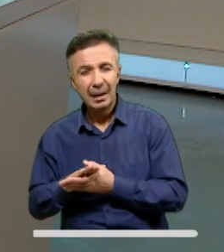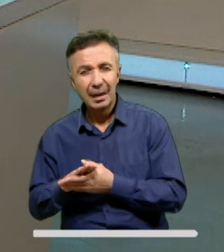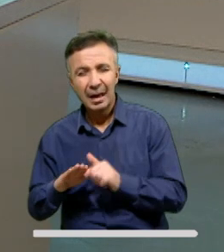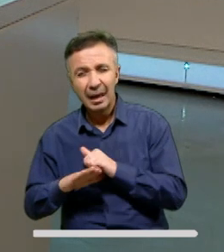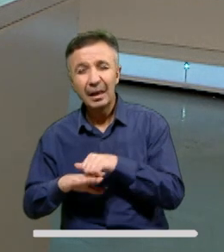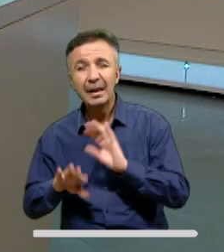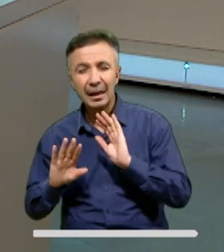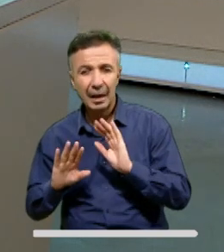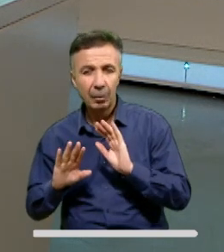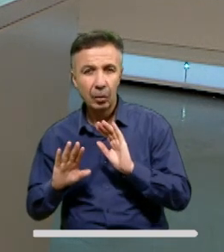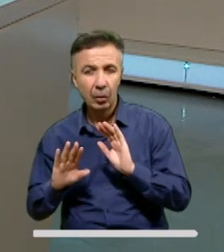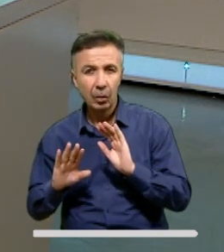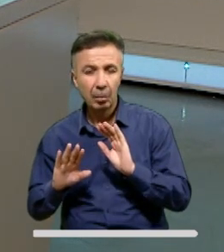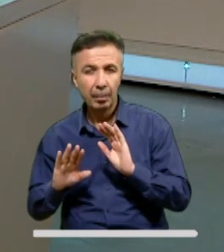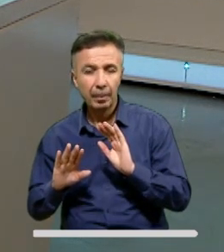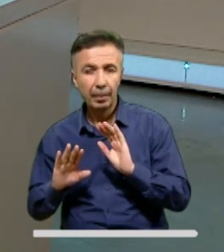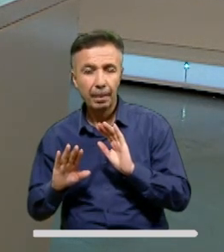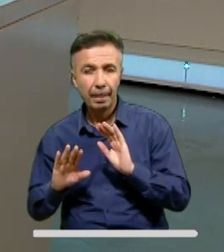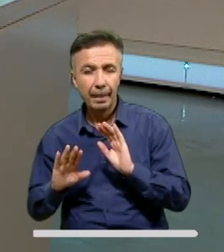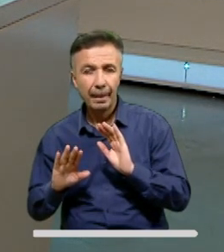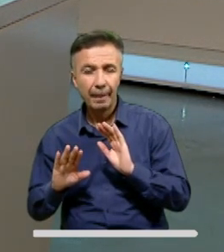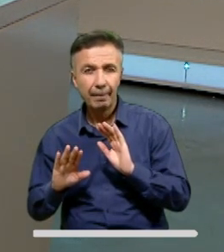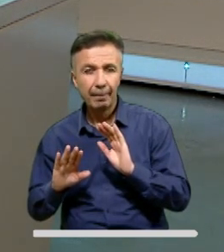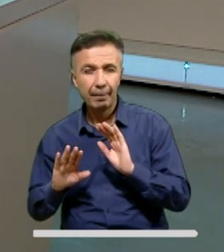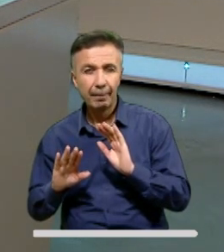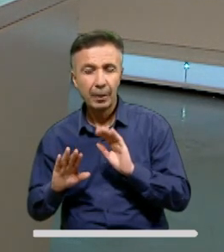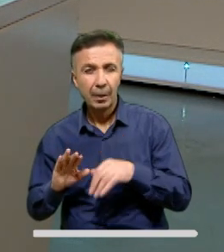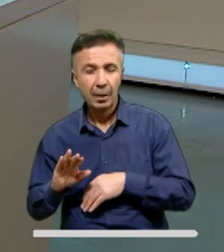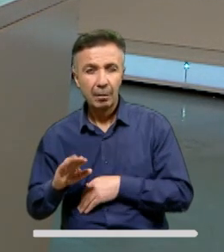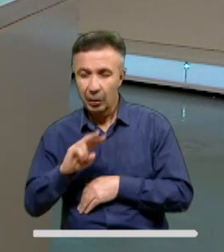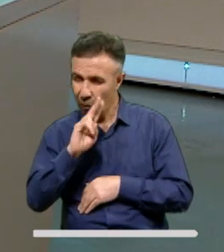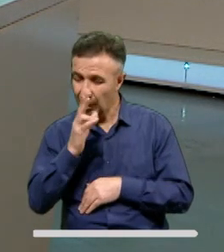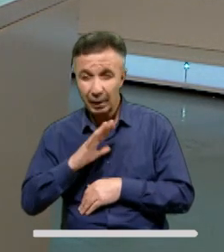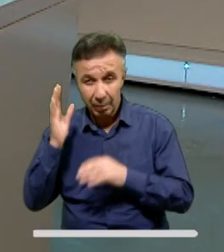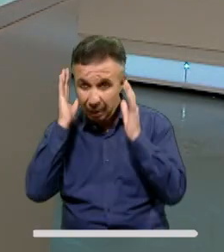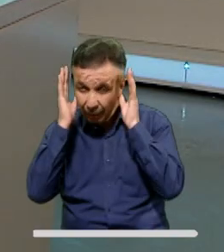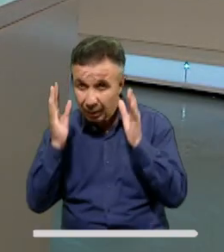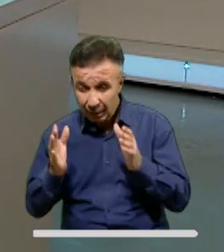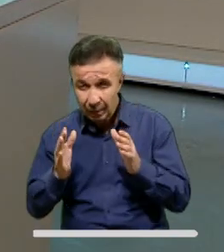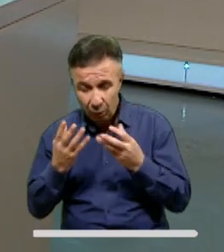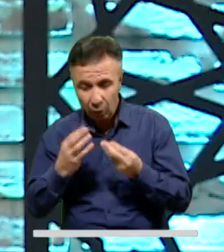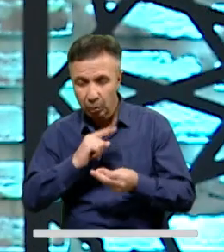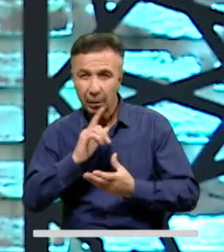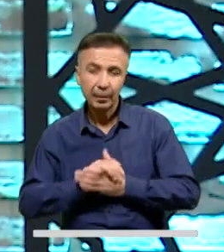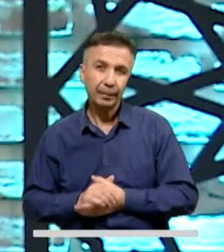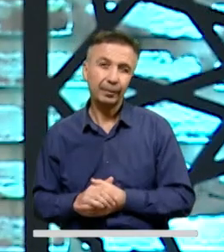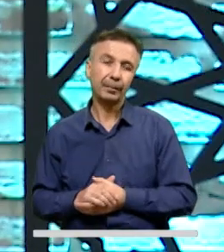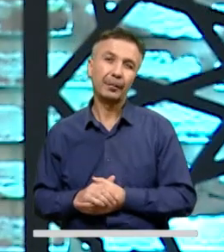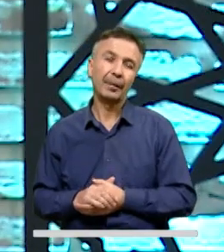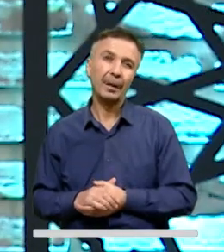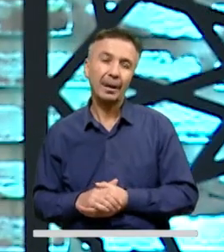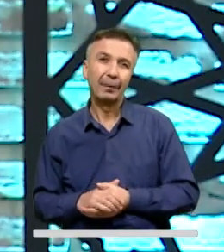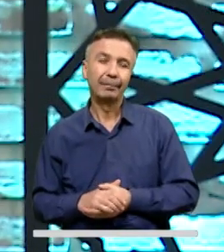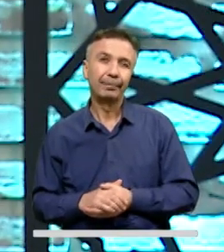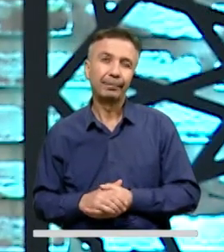iltihabı var. Boy abdestinde yıkayabiliyor ama ağrısı çok fazla oluyor. Ha, yani boy abdesti alırken de